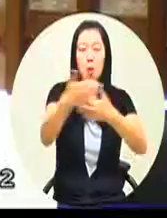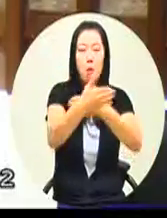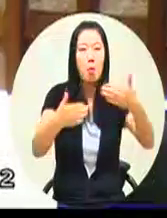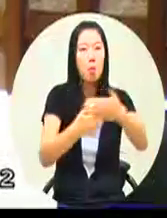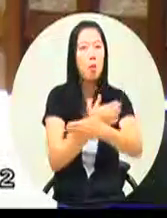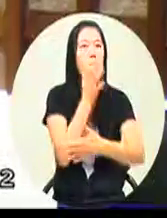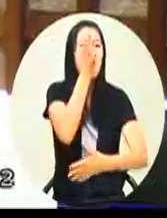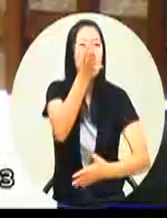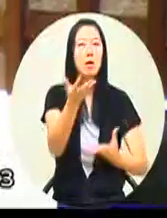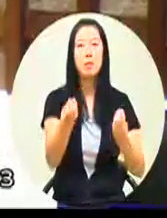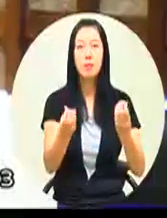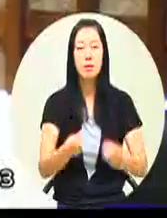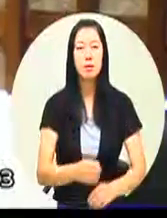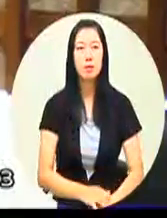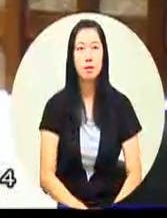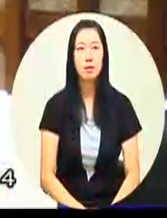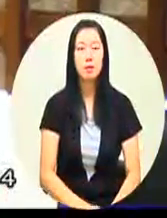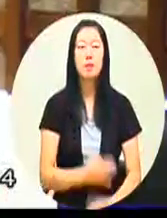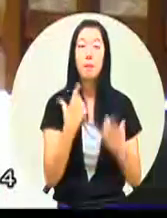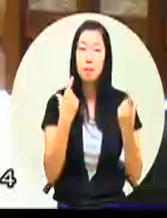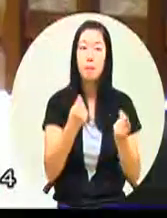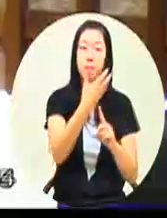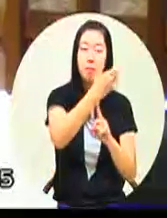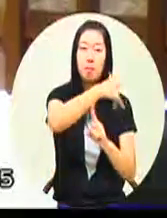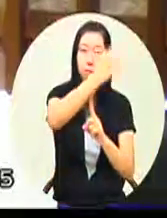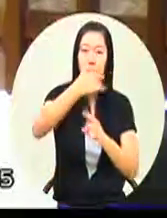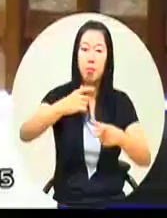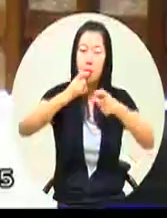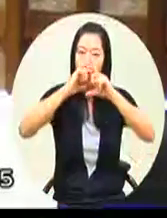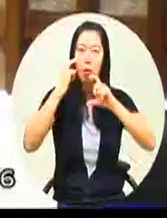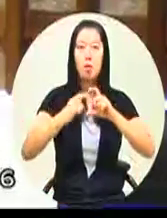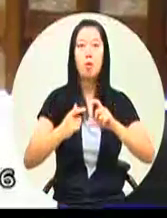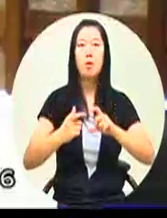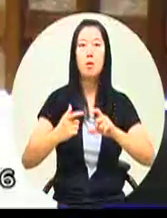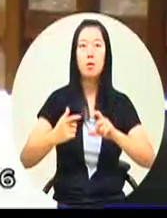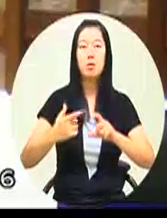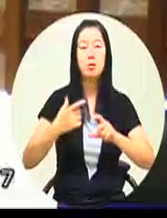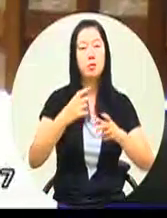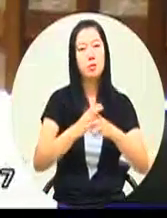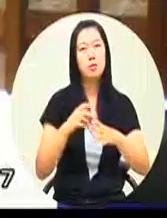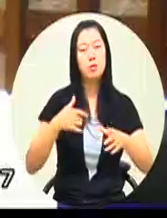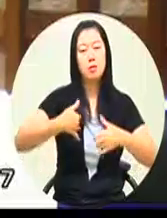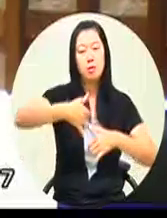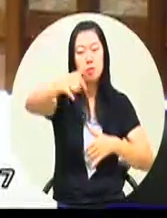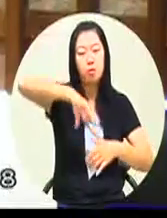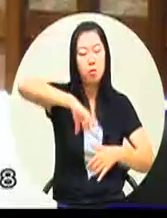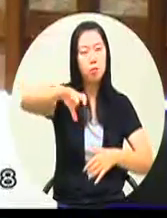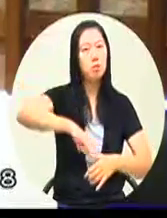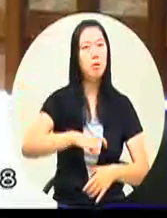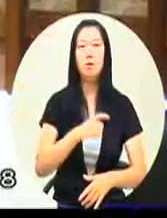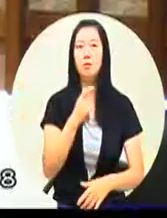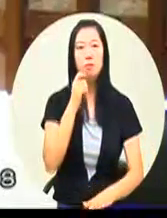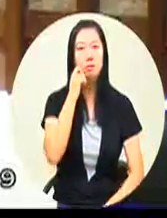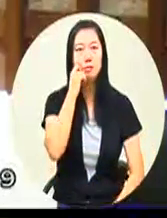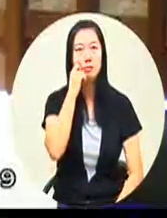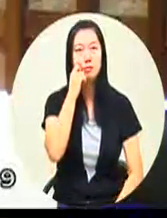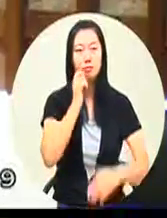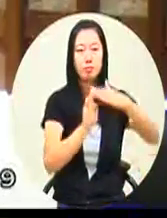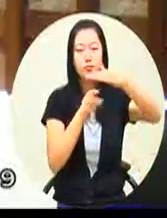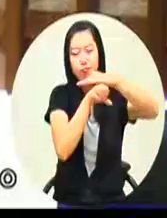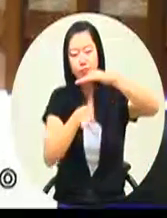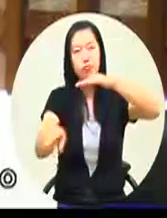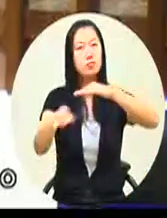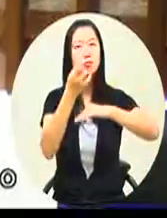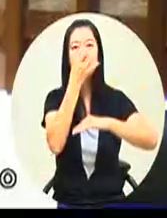当对对，伫基山倒转啊，嘛会当过啦。即届含基山倒转啊，我世界因袂当过，对高速公路内也袂当过，